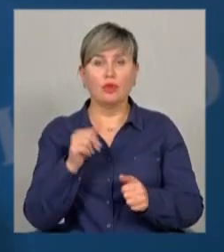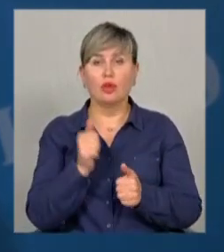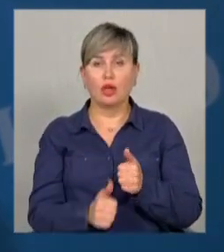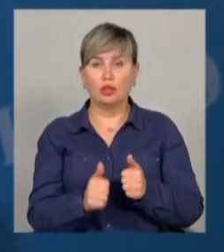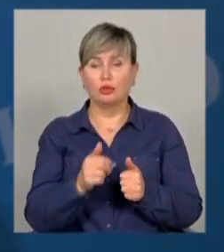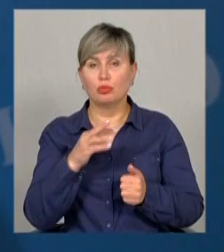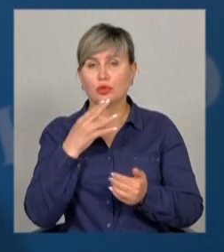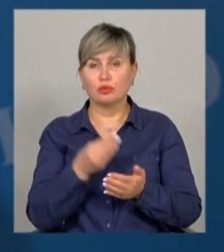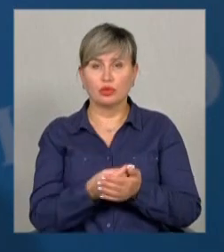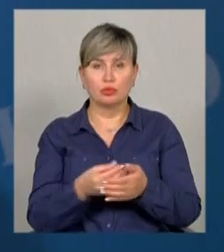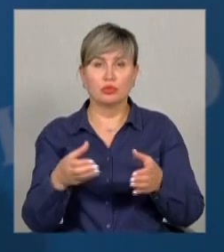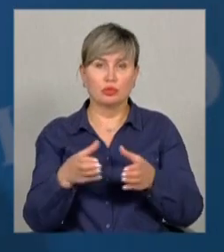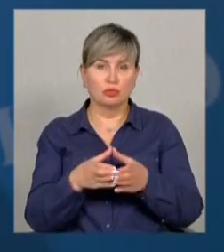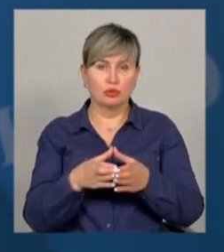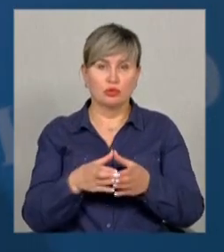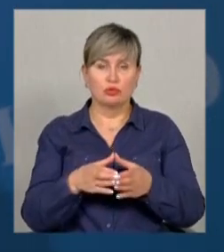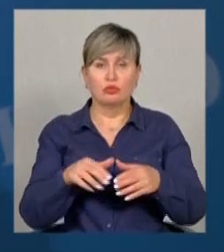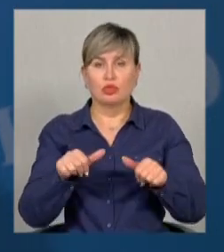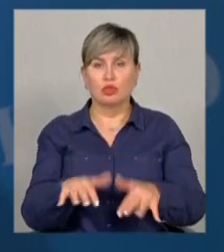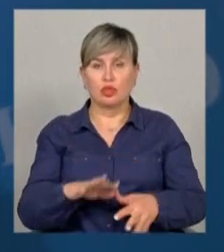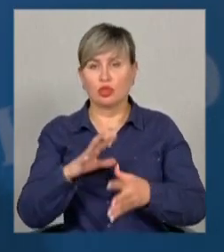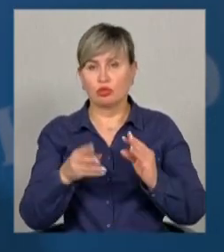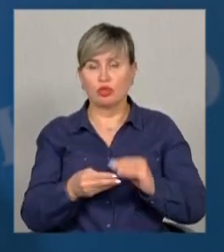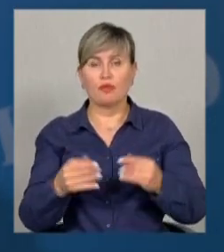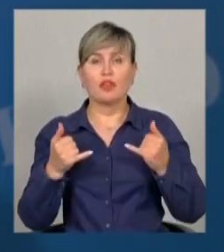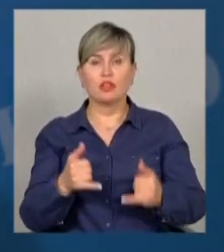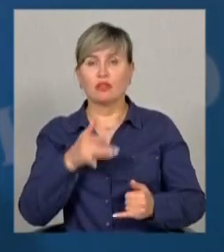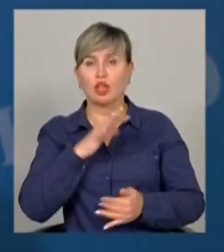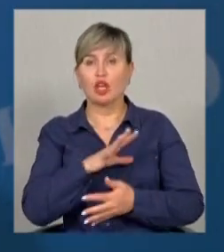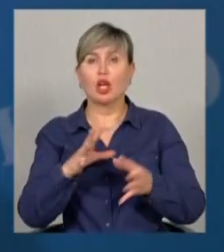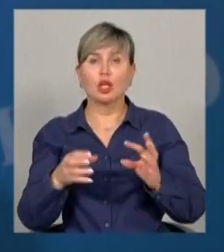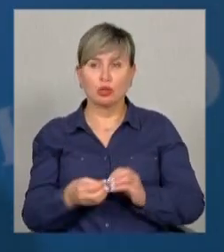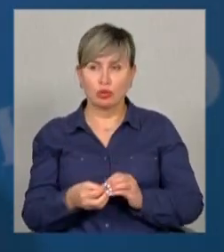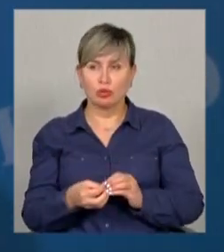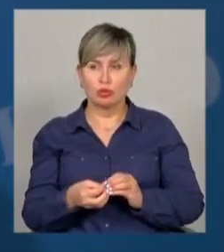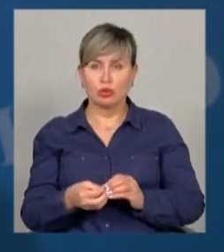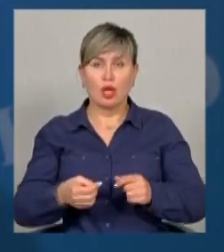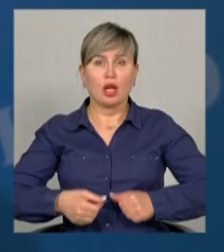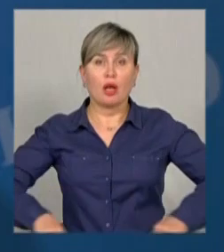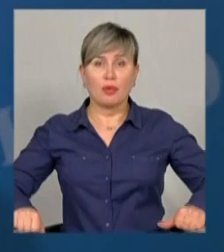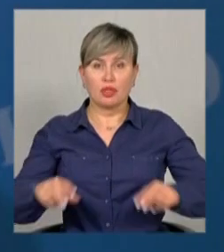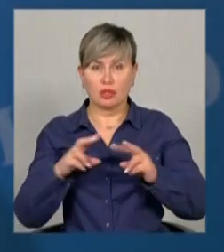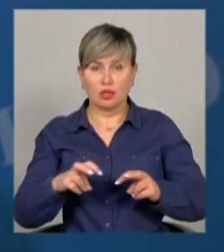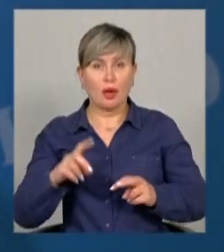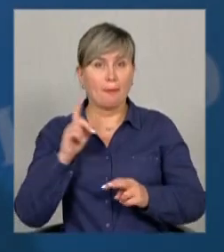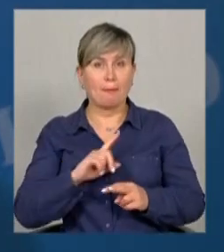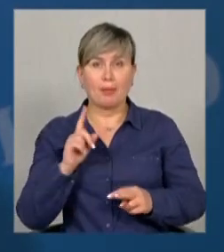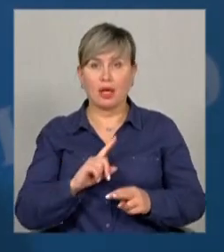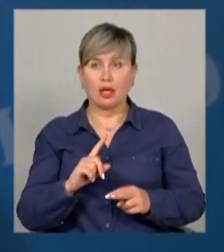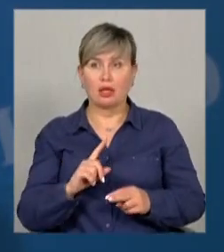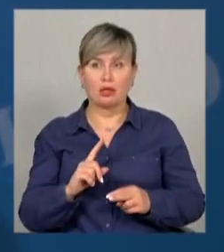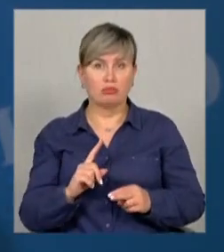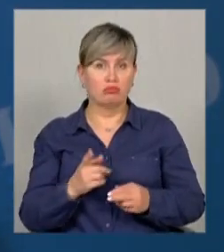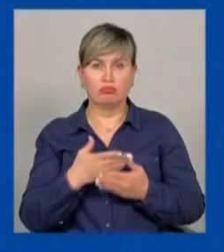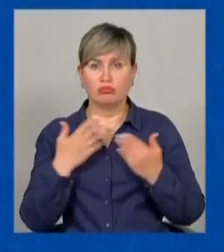которые по своему профилю выносит заключение. В настоящее время результаты комиссионной экспертизы пока не